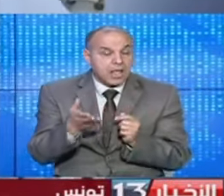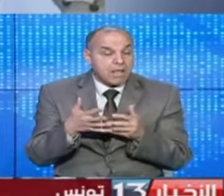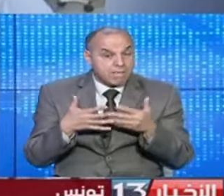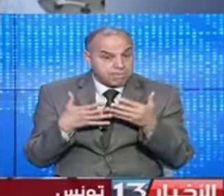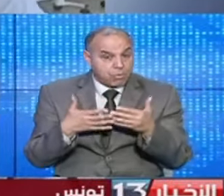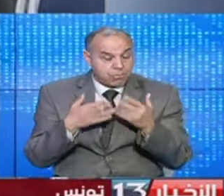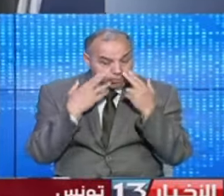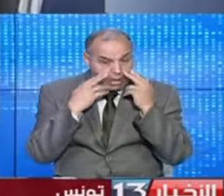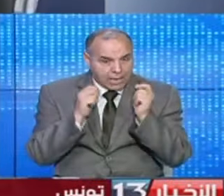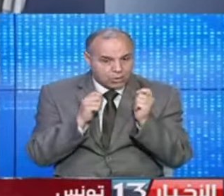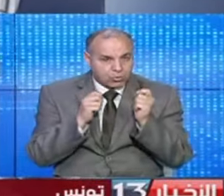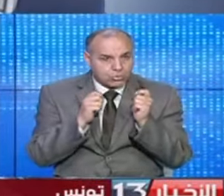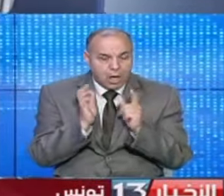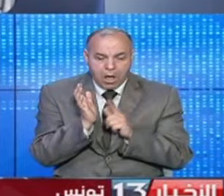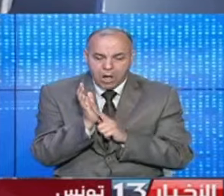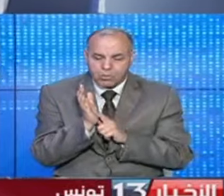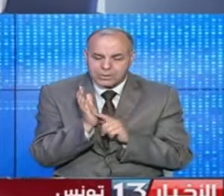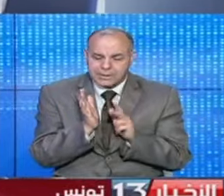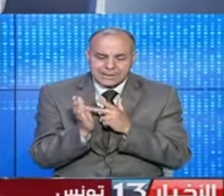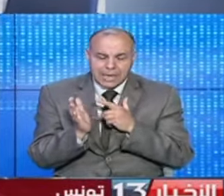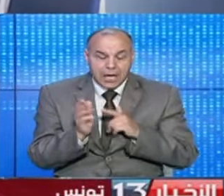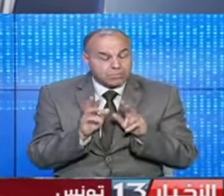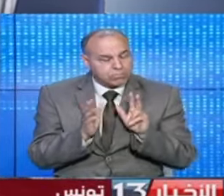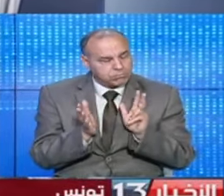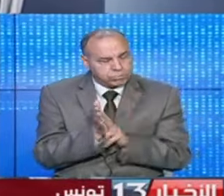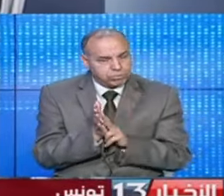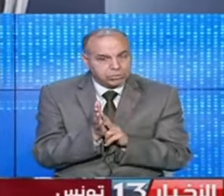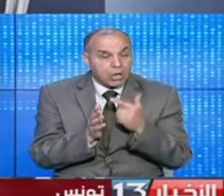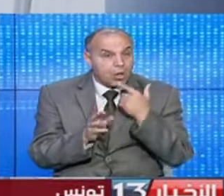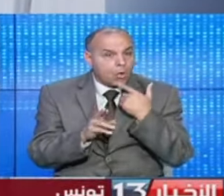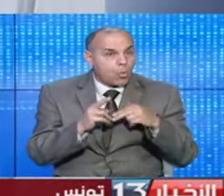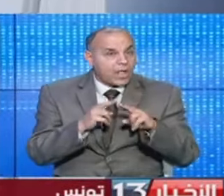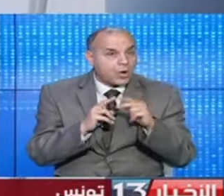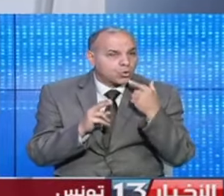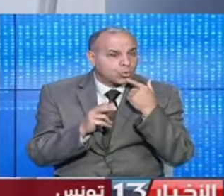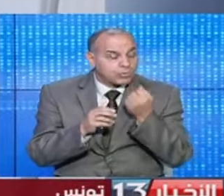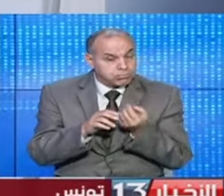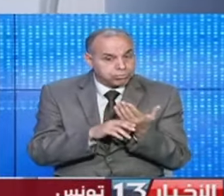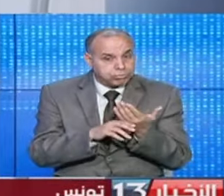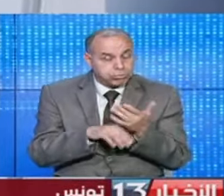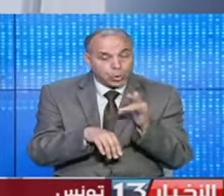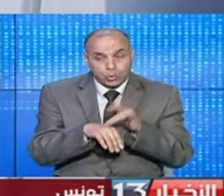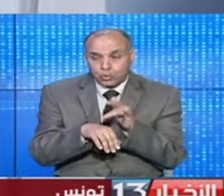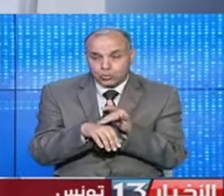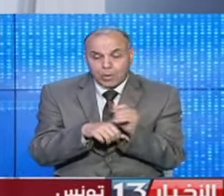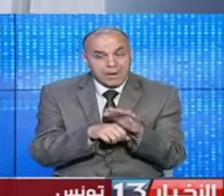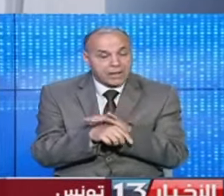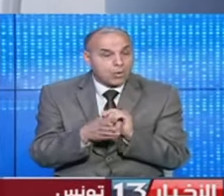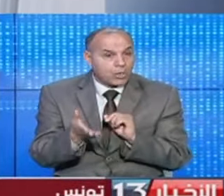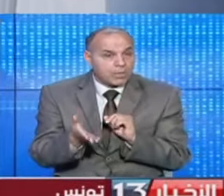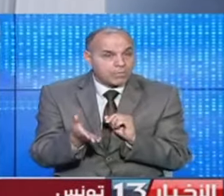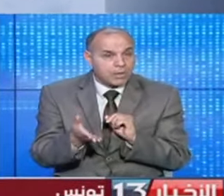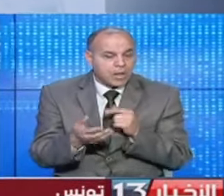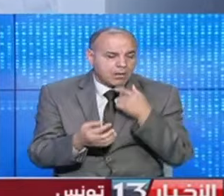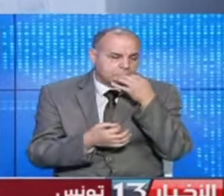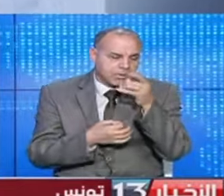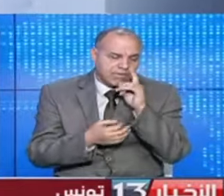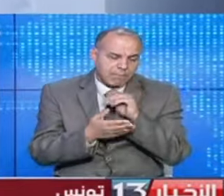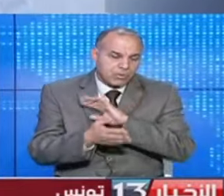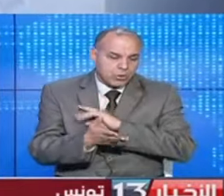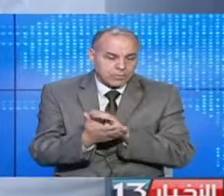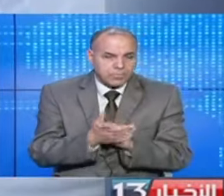يستوجب الحذر في تطبيق البروتوكول الصحي ويعكس تطور وتيرة الإصابة بالوباء وفق